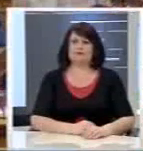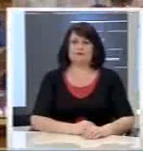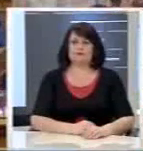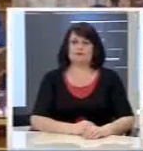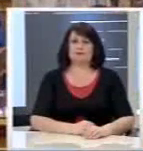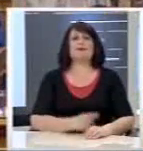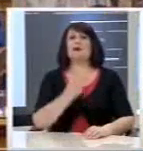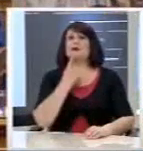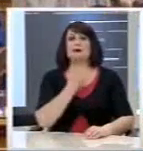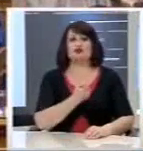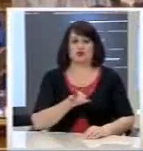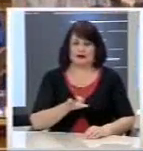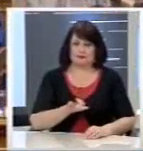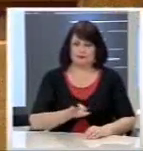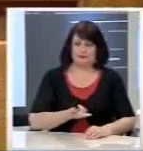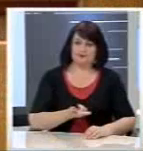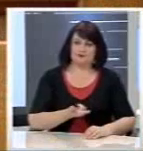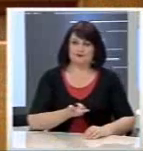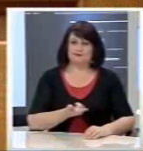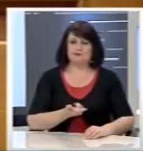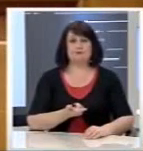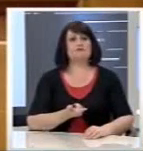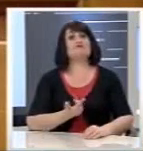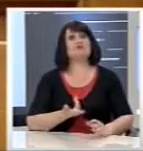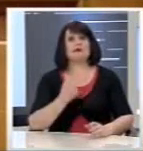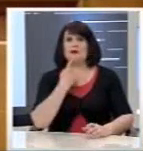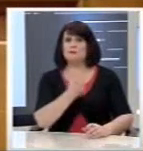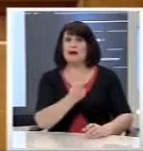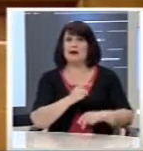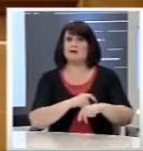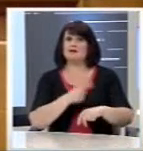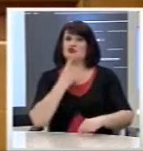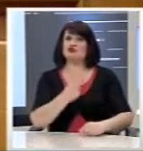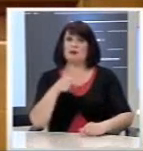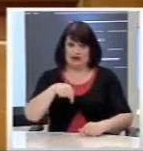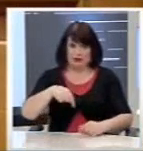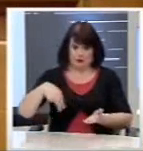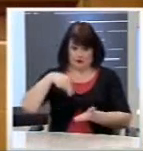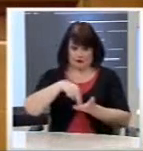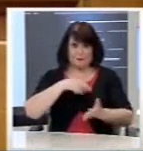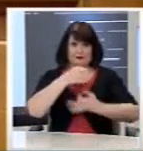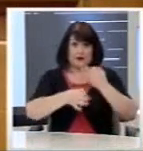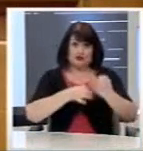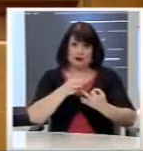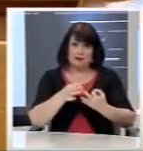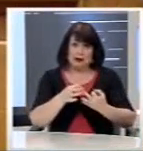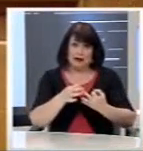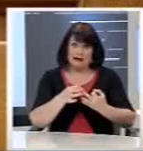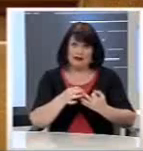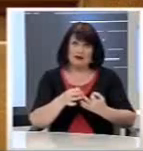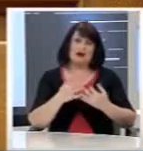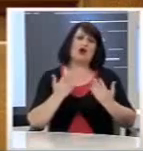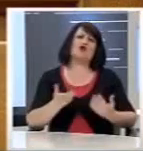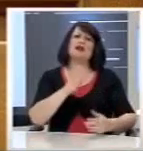Και κλείνω λέγοντάς σας το εξής. Σας είχα πει κάποια στιγμή από αυτό εδώ το βήμα ότι θα